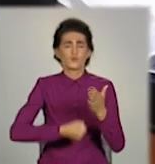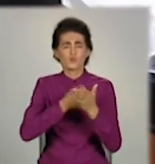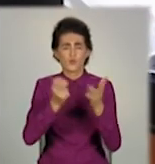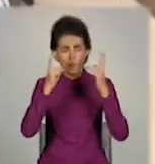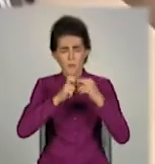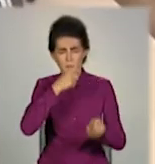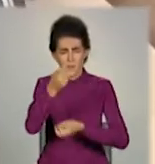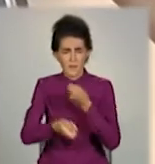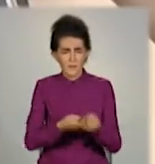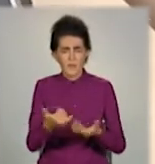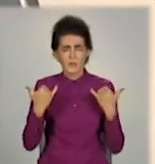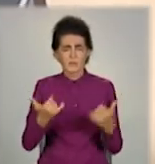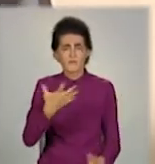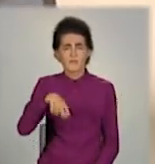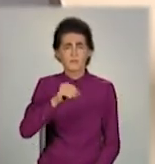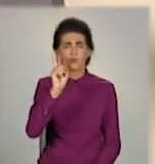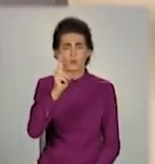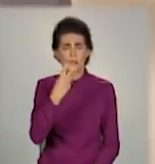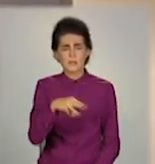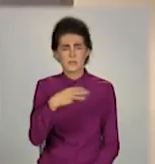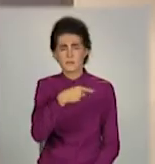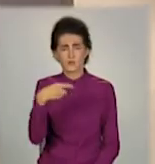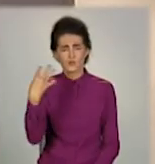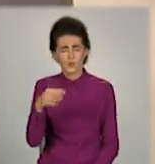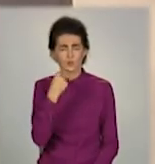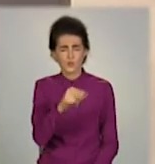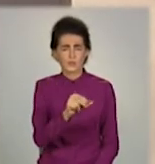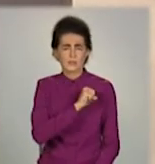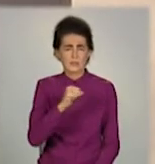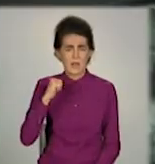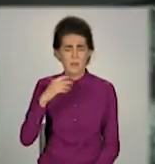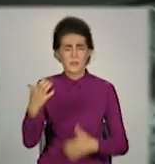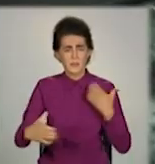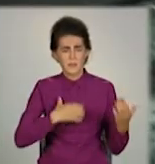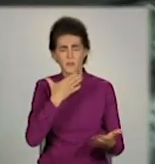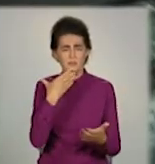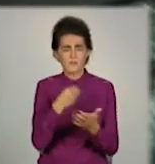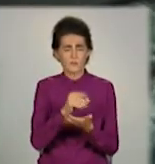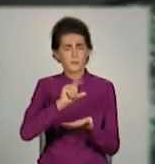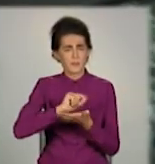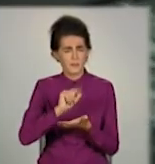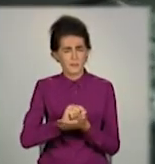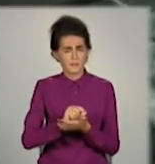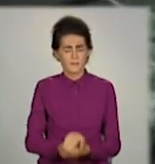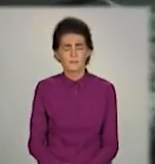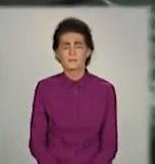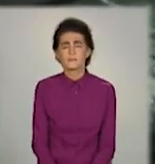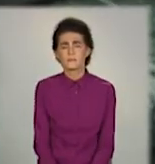А тому сьогоднішнім 30- та 40-річним варто самотужки попіклуватися про свою пенсію. Thank you.